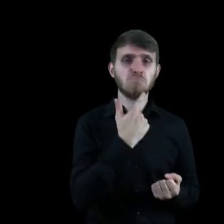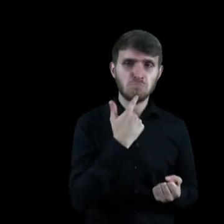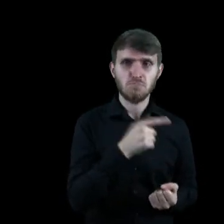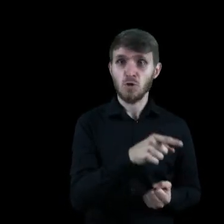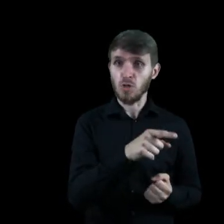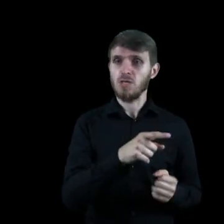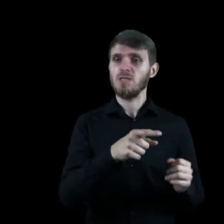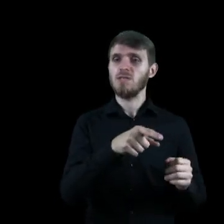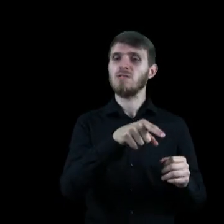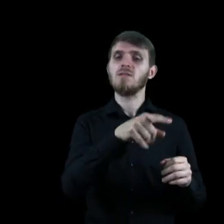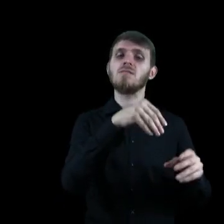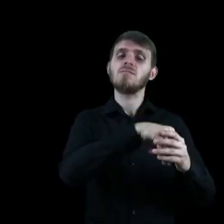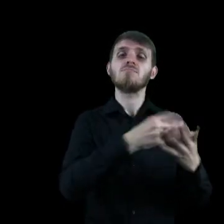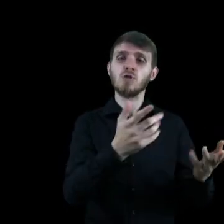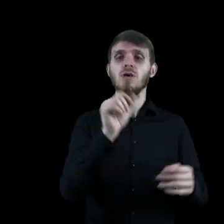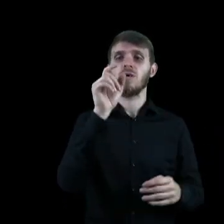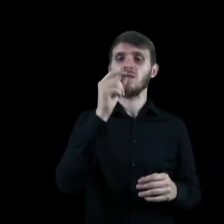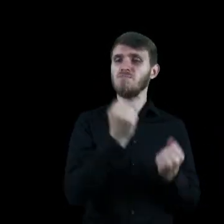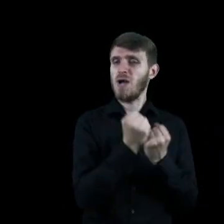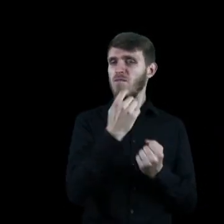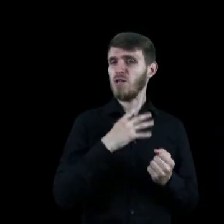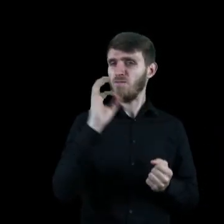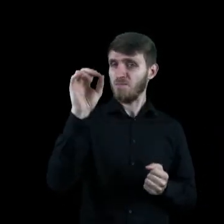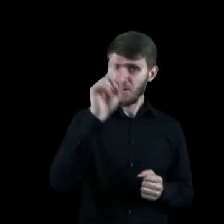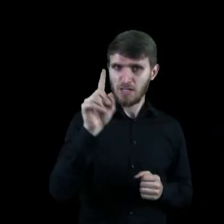wartościowymi, o których mówimy, są obligacje.